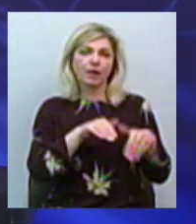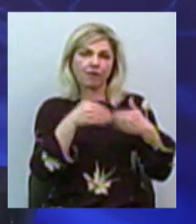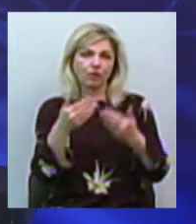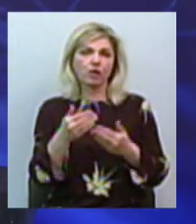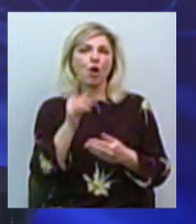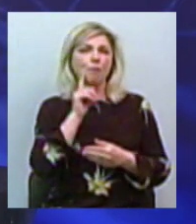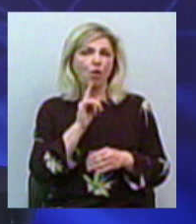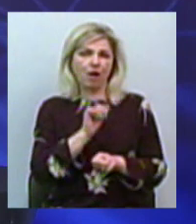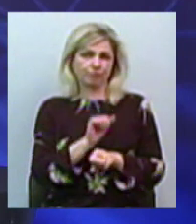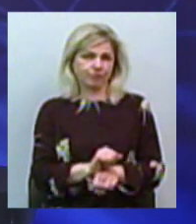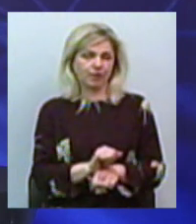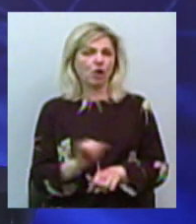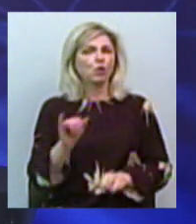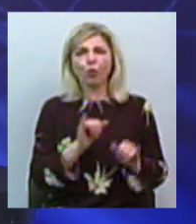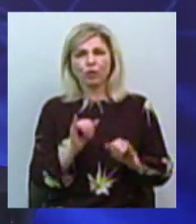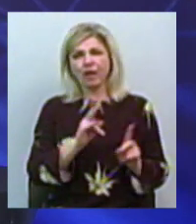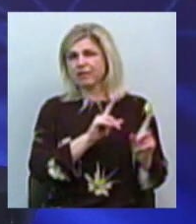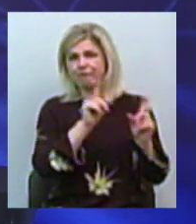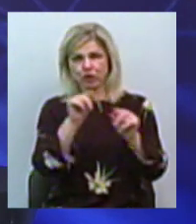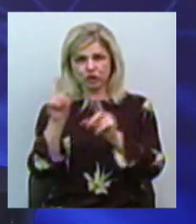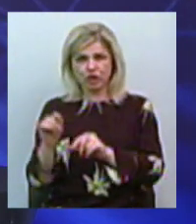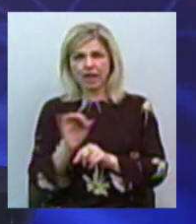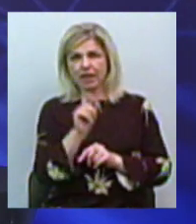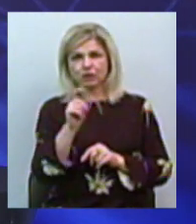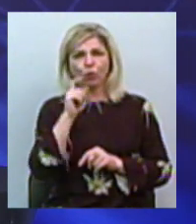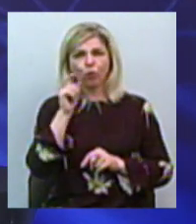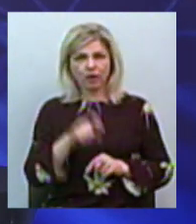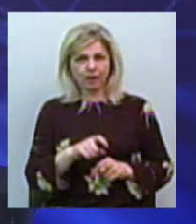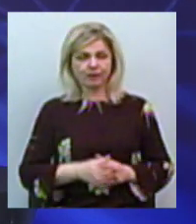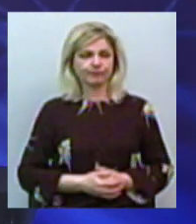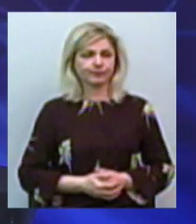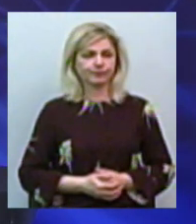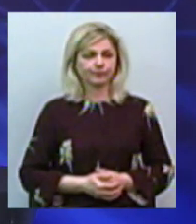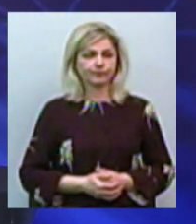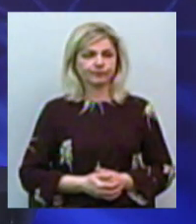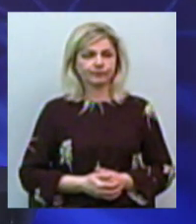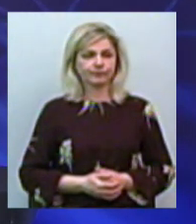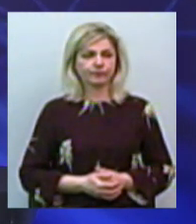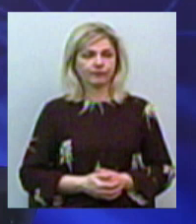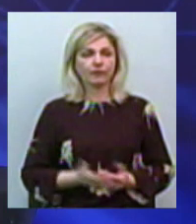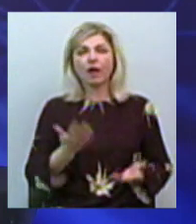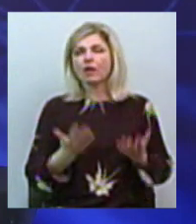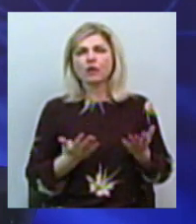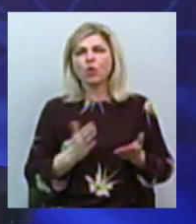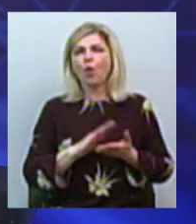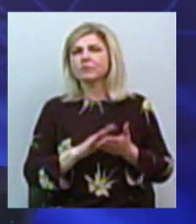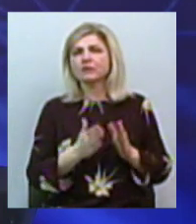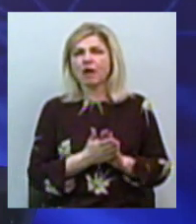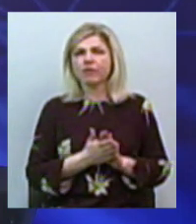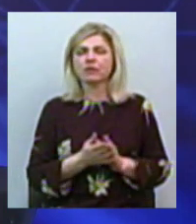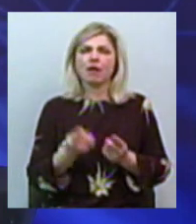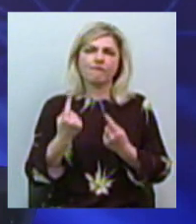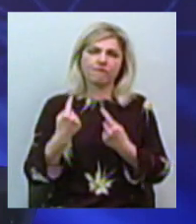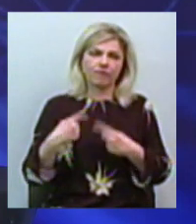країн або окремих територій держав, найбільш уражених вірусом. Будь ласка, якщо обставини вимагають...